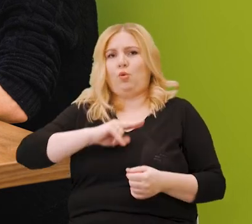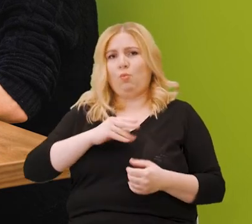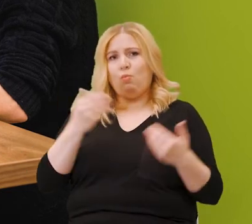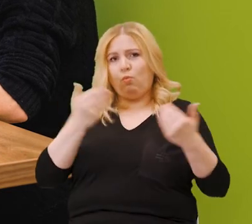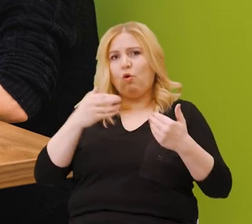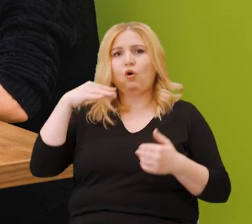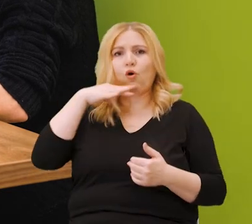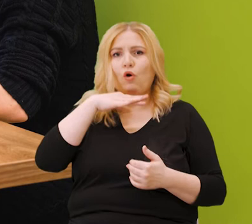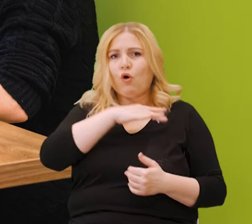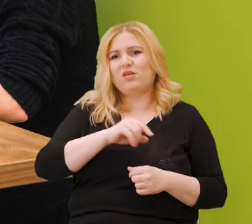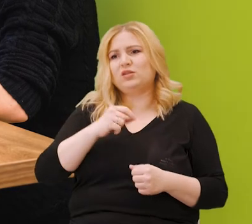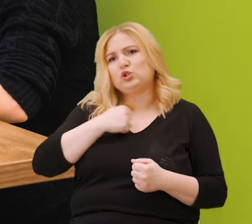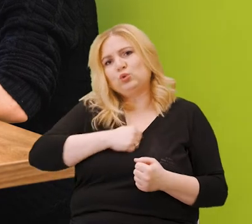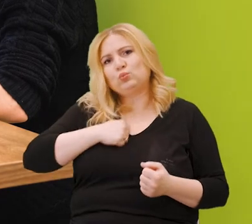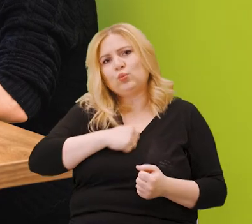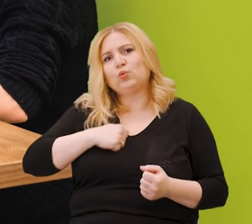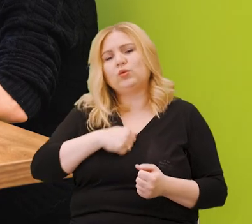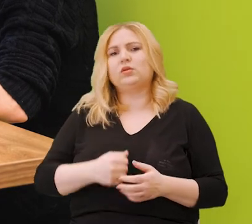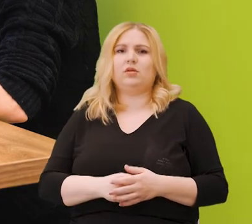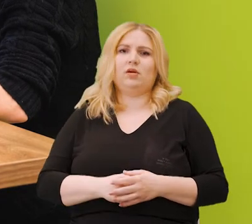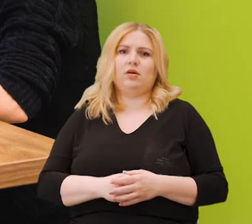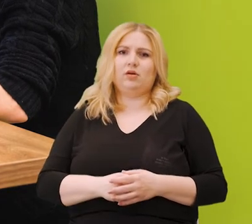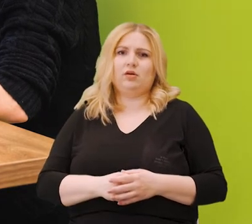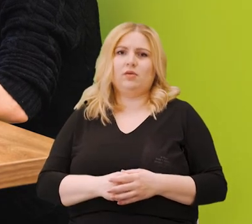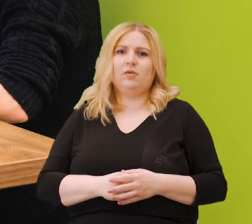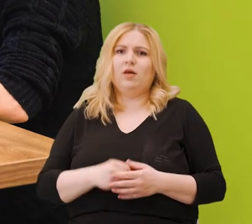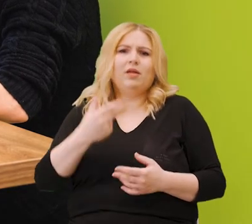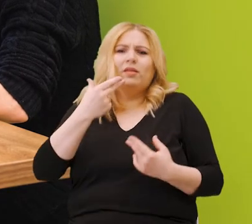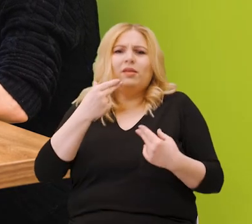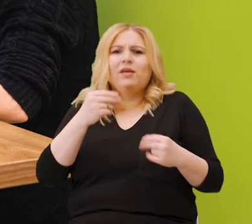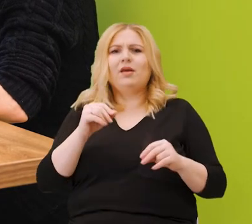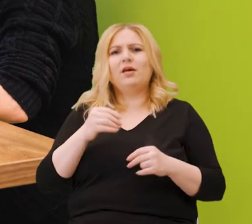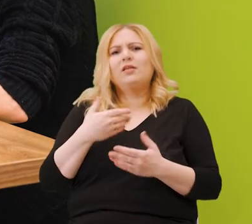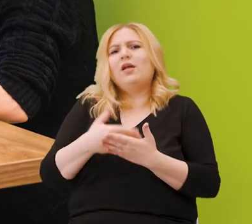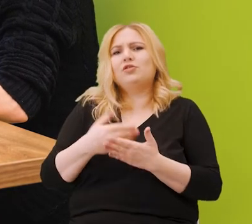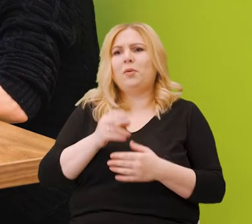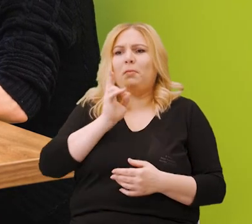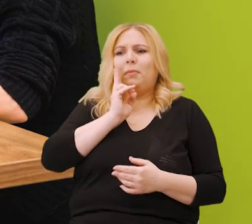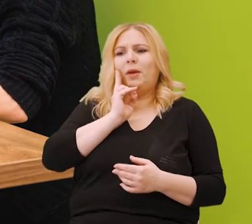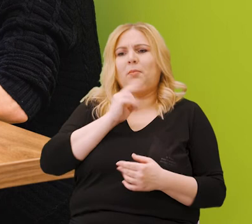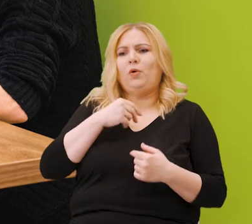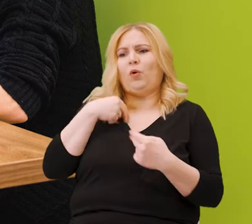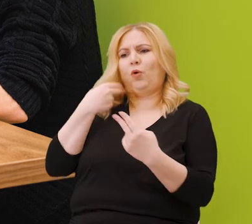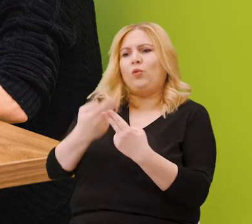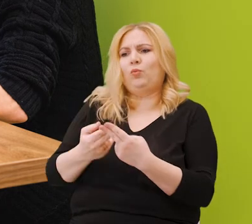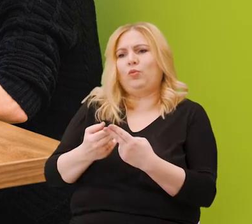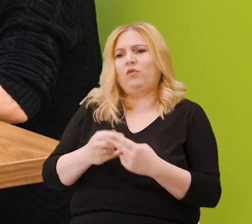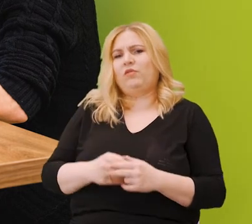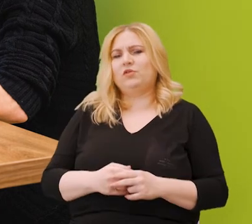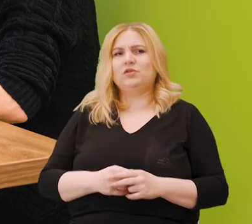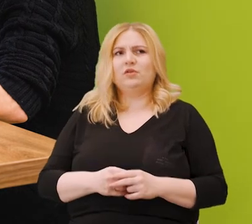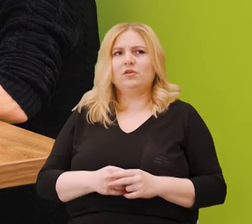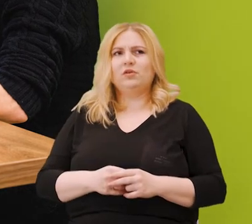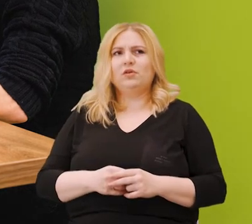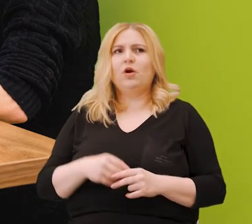przyczyny. Może kolory za smutne? Spytał. Nie, dlaczego? Odpowiedziała matka